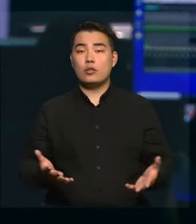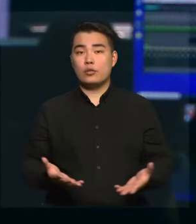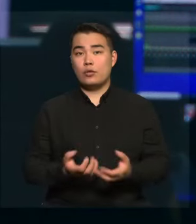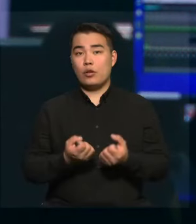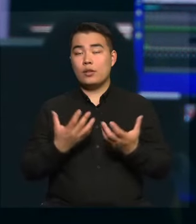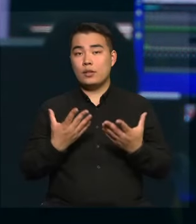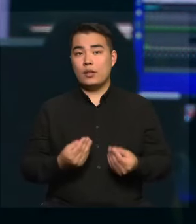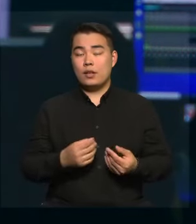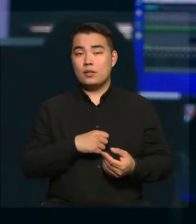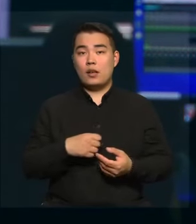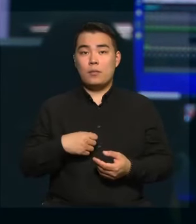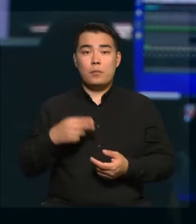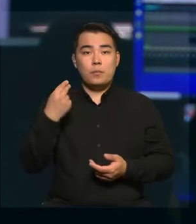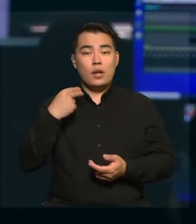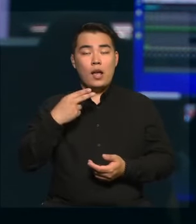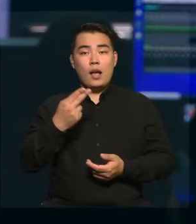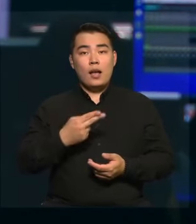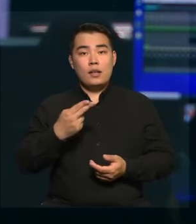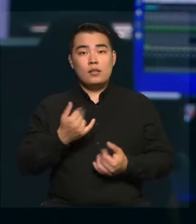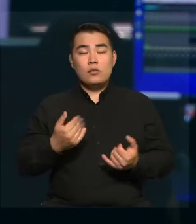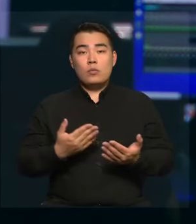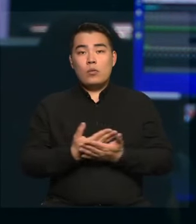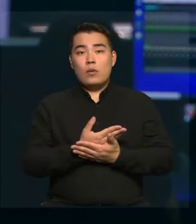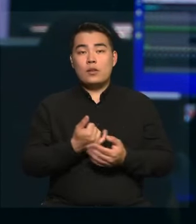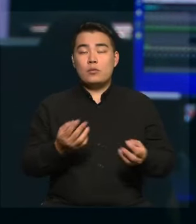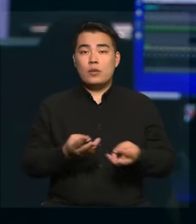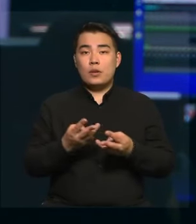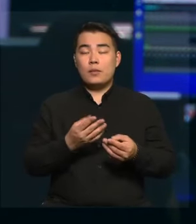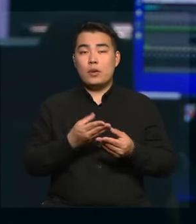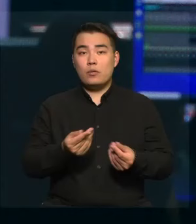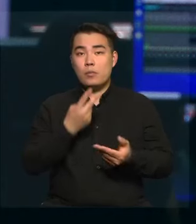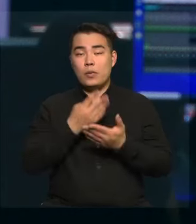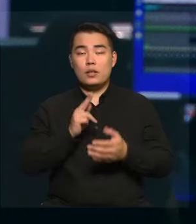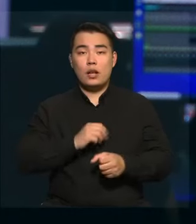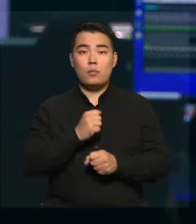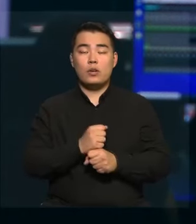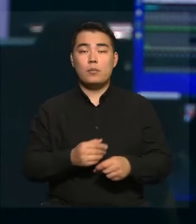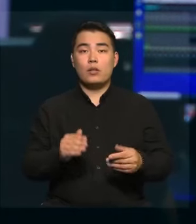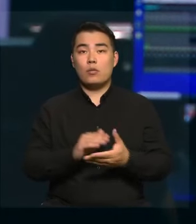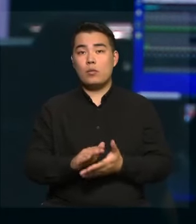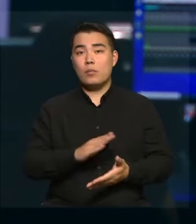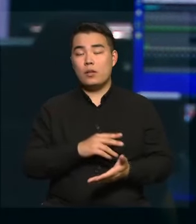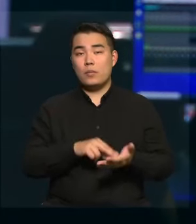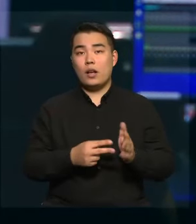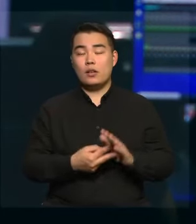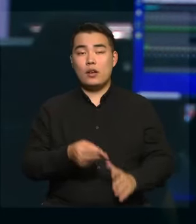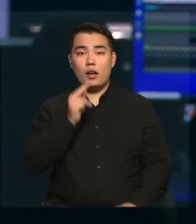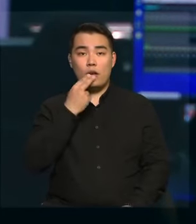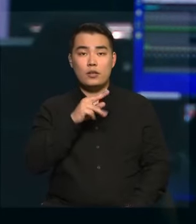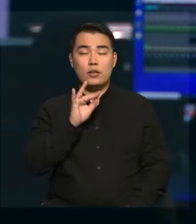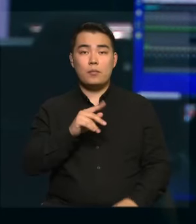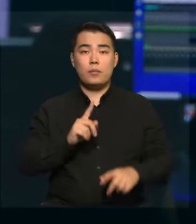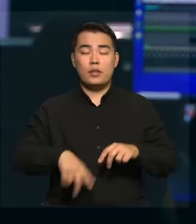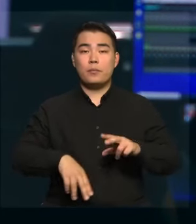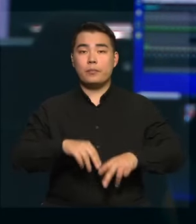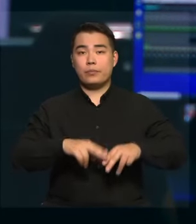Құтқарушылар күні қарсаңында президент Астанадағы жаңа өрт сөндіру бөлімінің жұмысымен де танысты. Нысан сапалы әрі тез